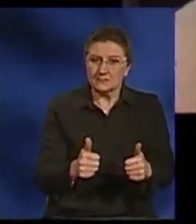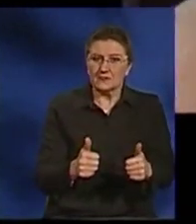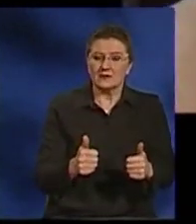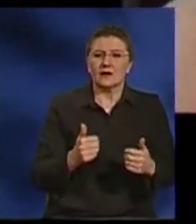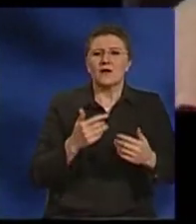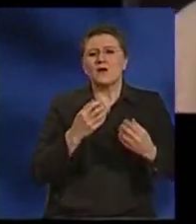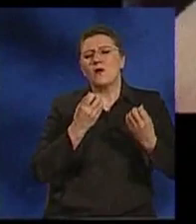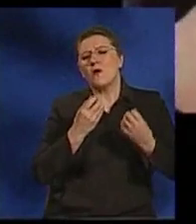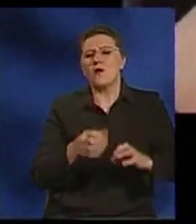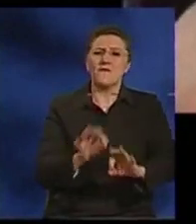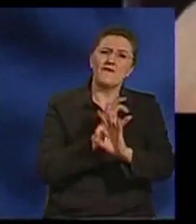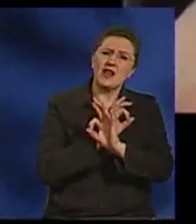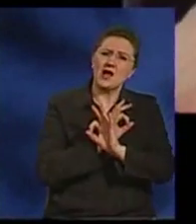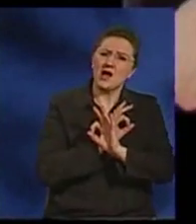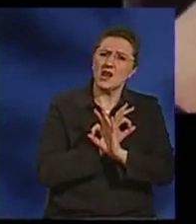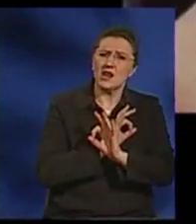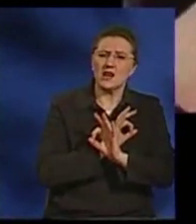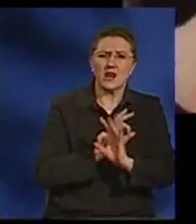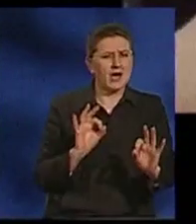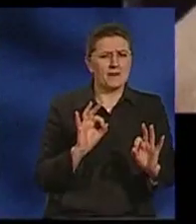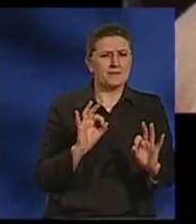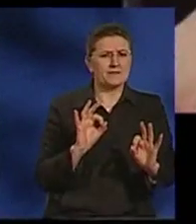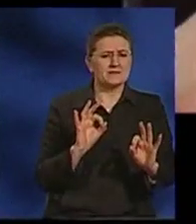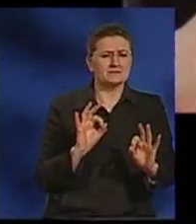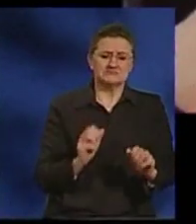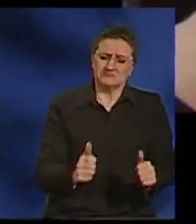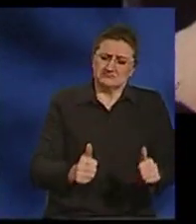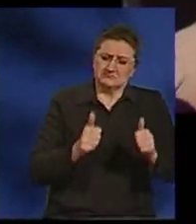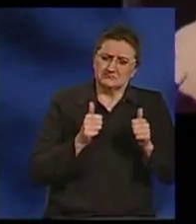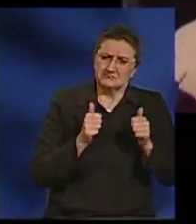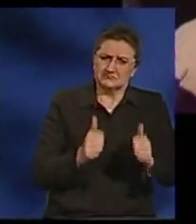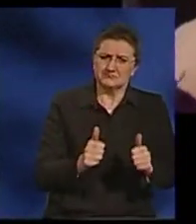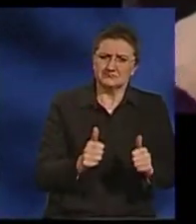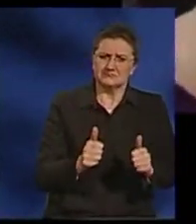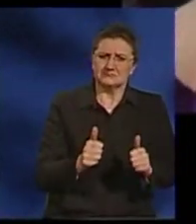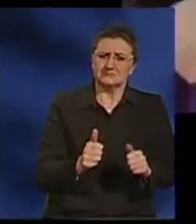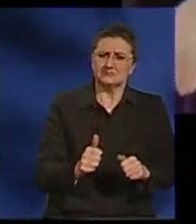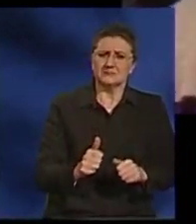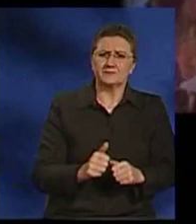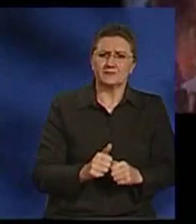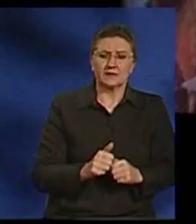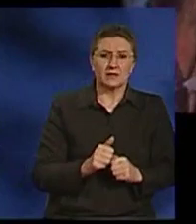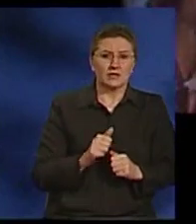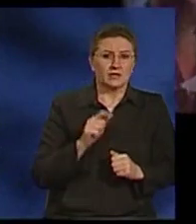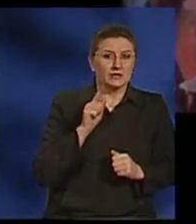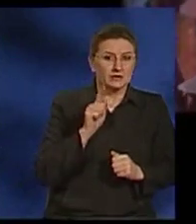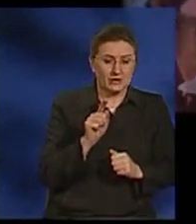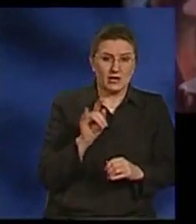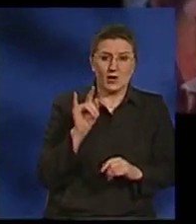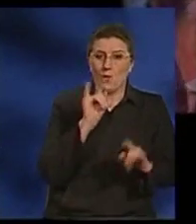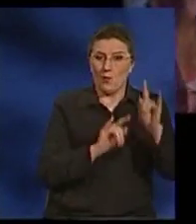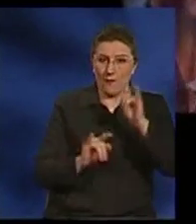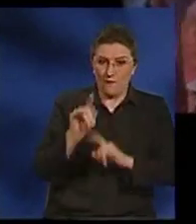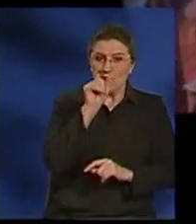Просто великолепно. Прямо как вы предсказывали наше злодейство. Ты убедил этих глупых